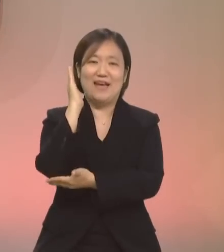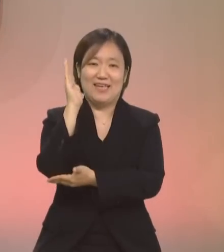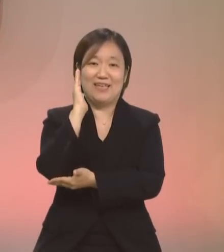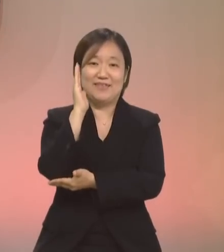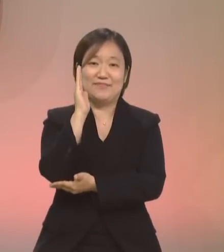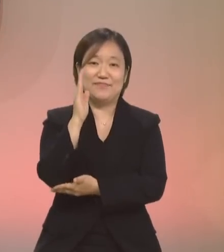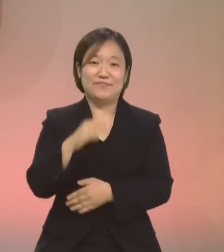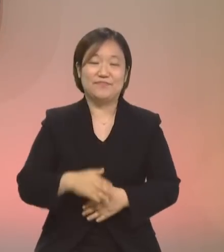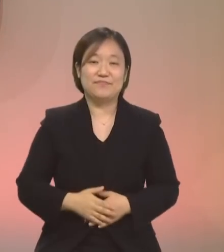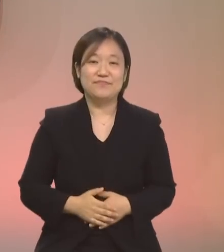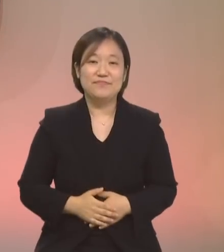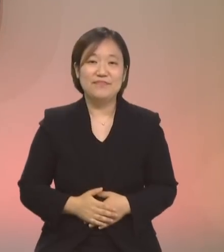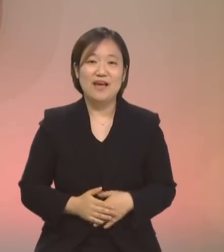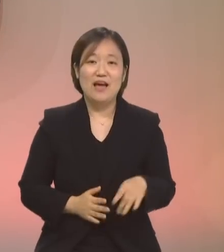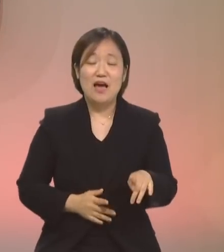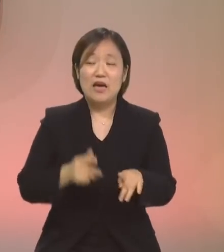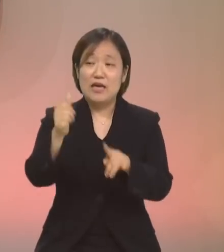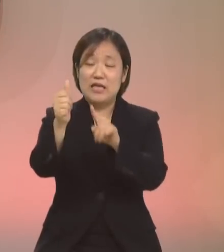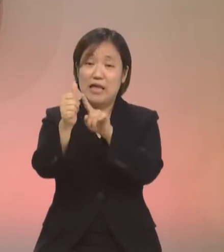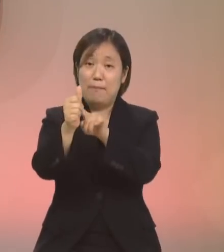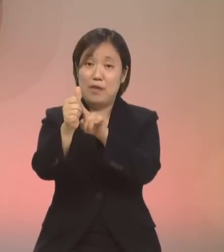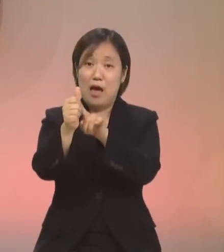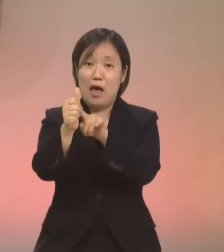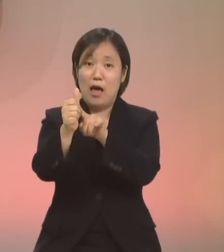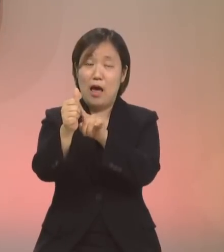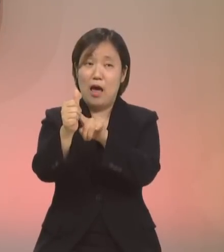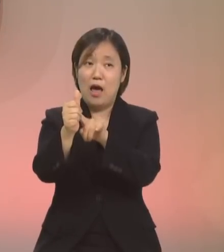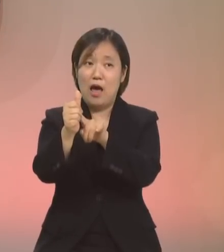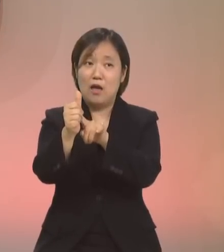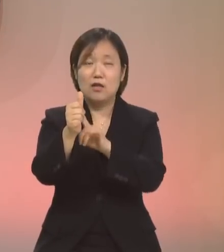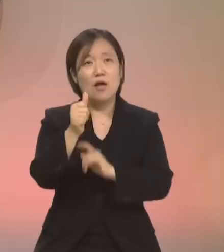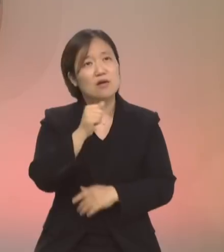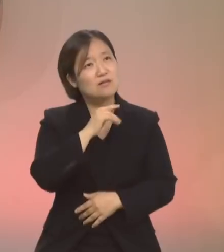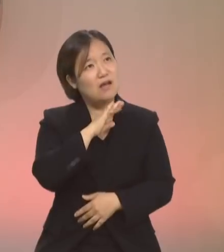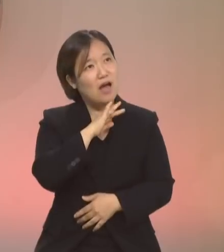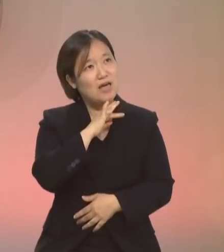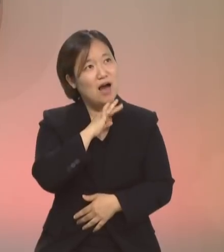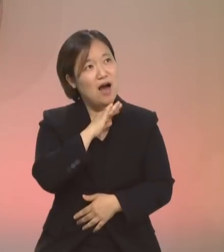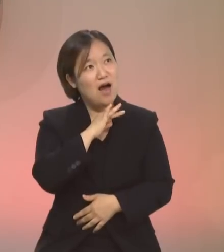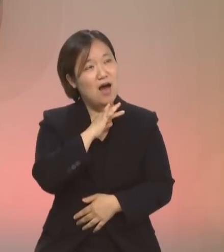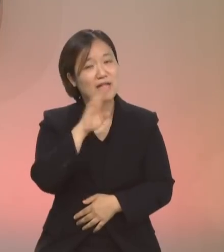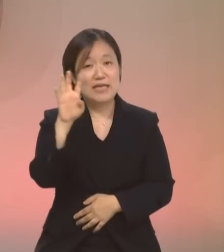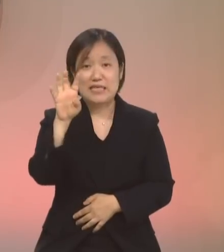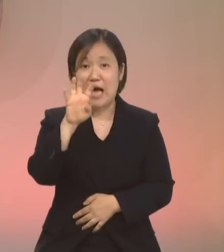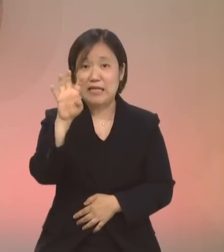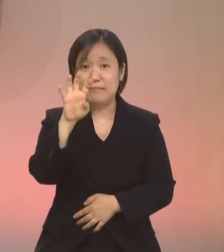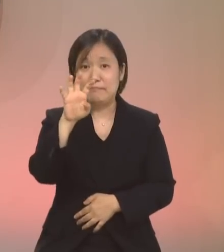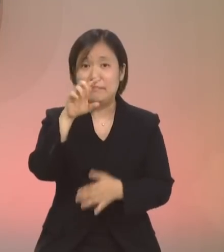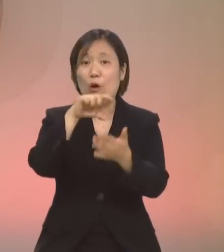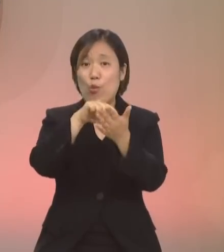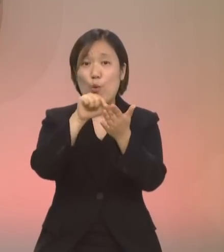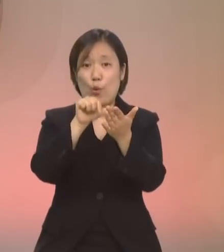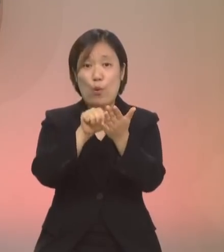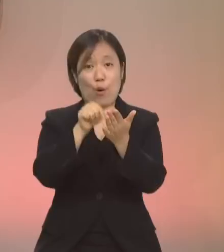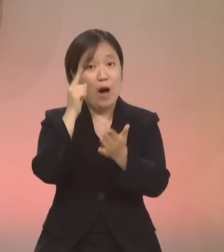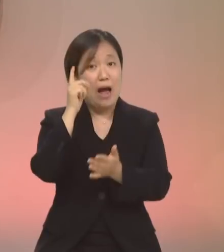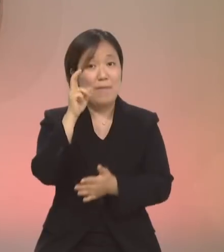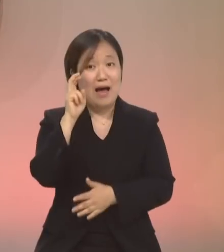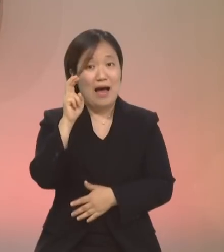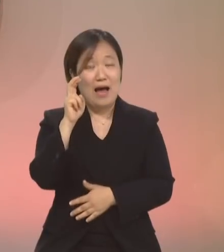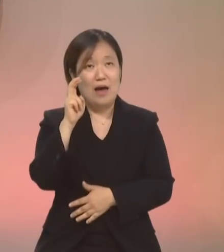체험담입니다이 거사님께서 지금 나이가 한 이제 한 40대인 거 같아 40대